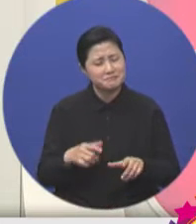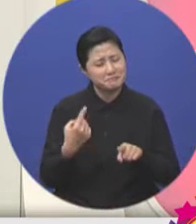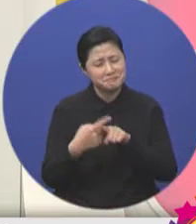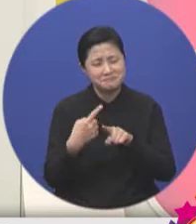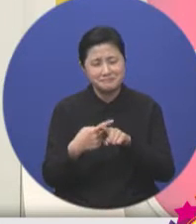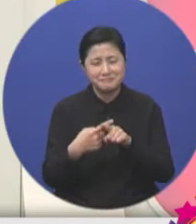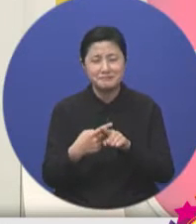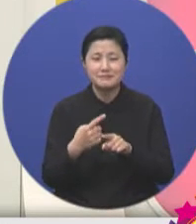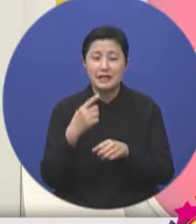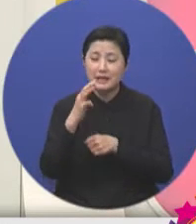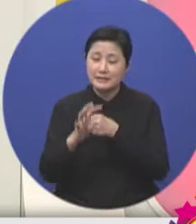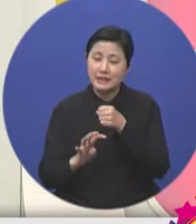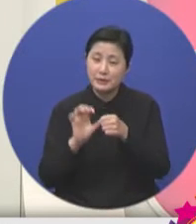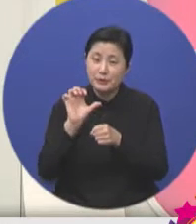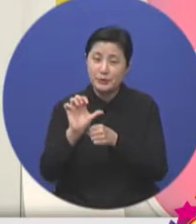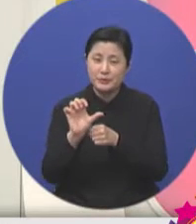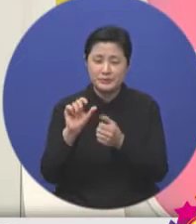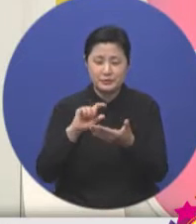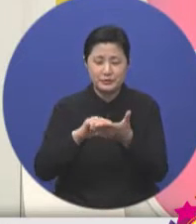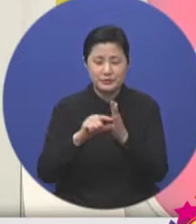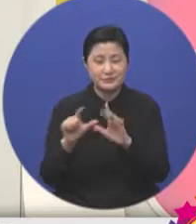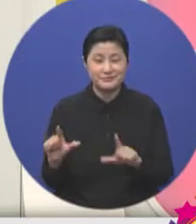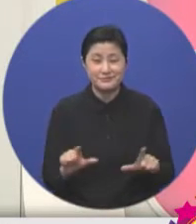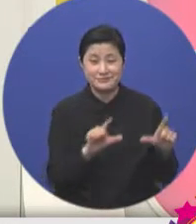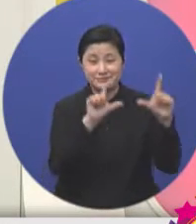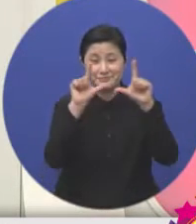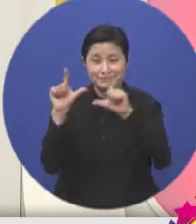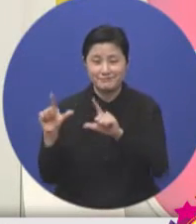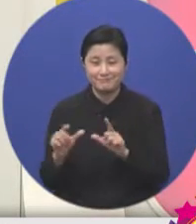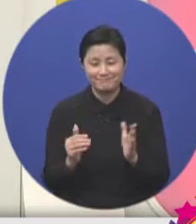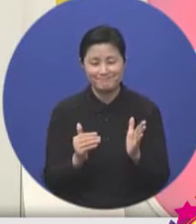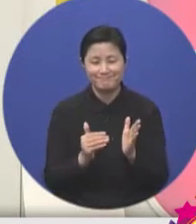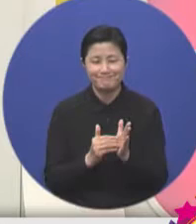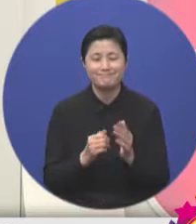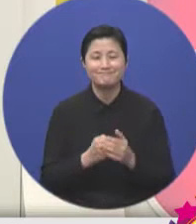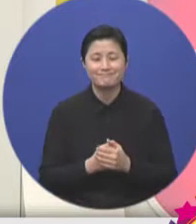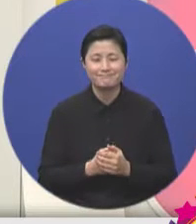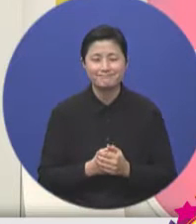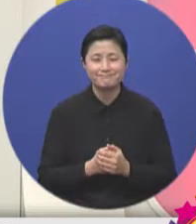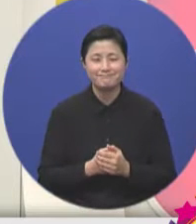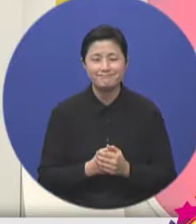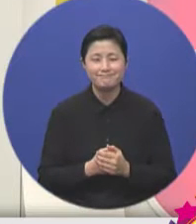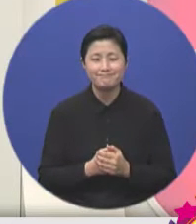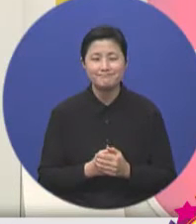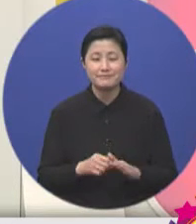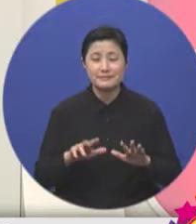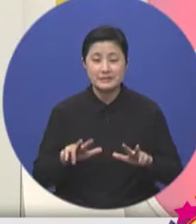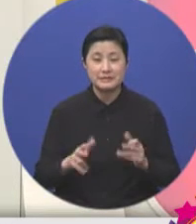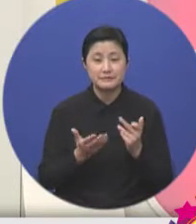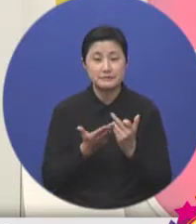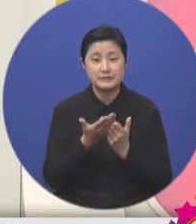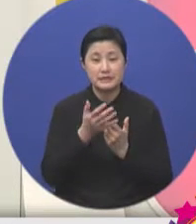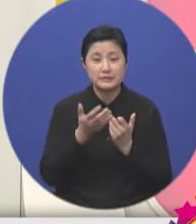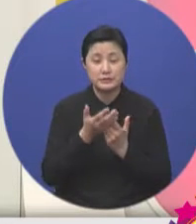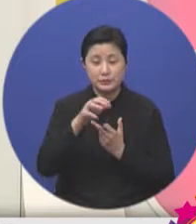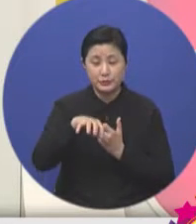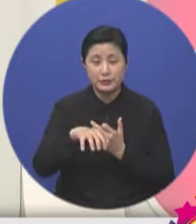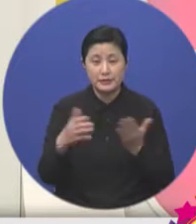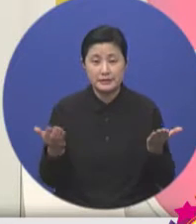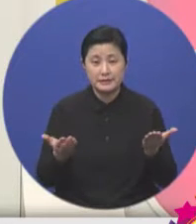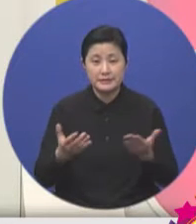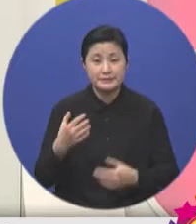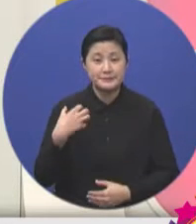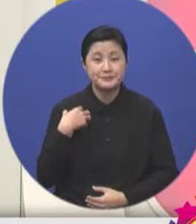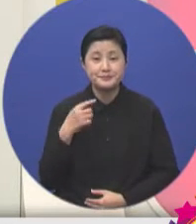한 45년. 아, 그래서 45년. 이렇게 사투리를 잘하시구나. 네. 그러면 지금 제주도에서 하시는 일이